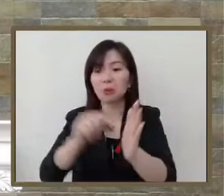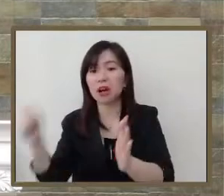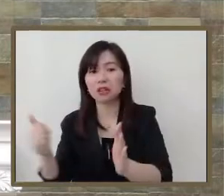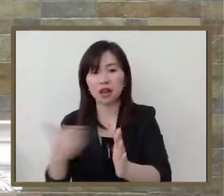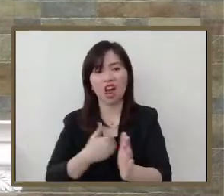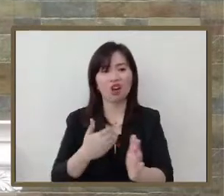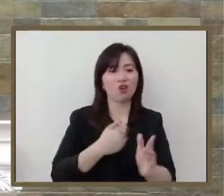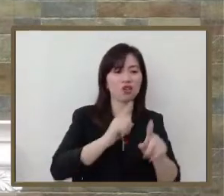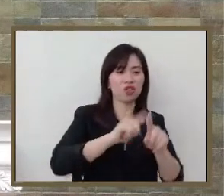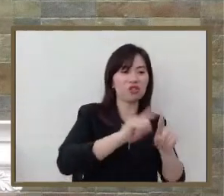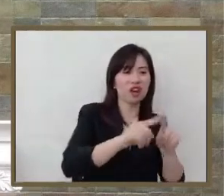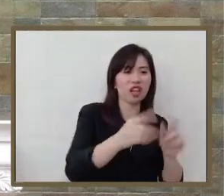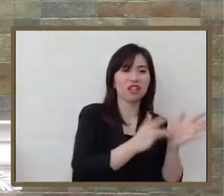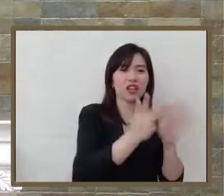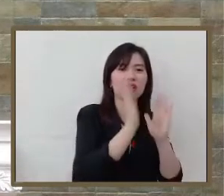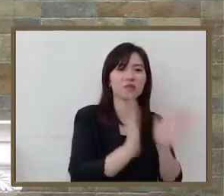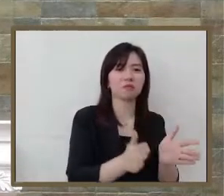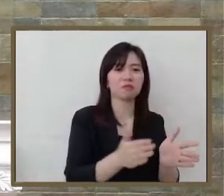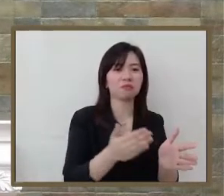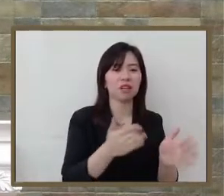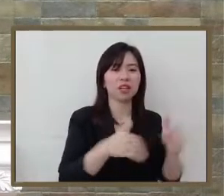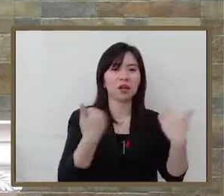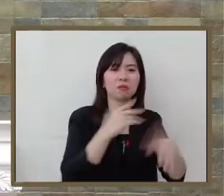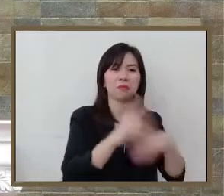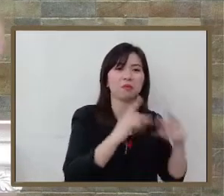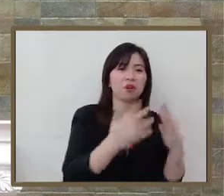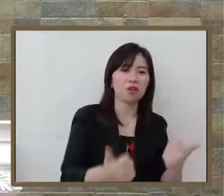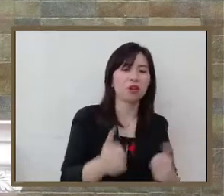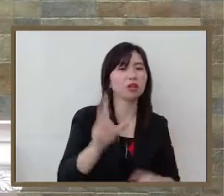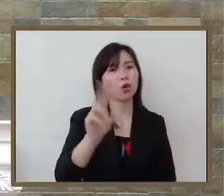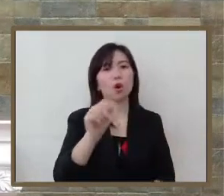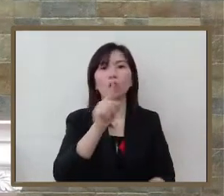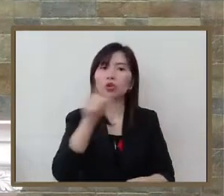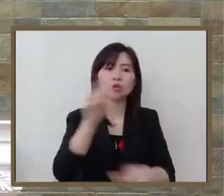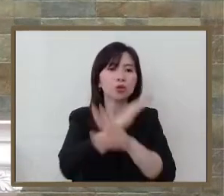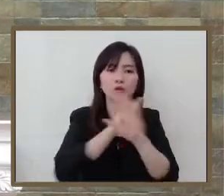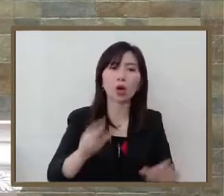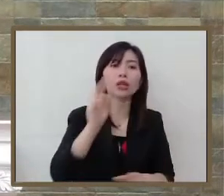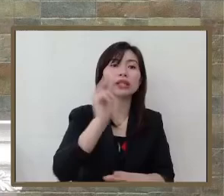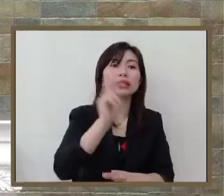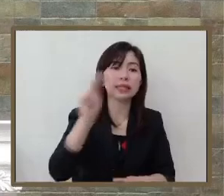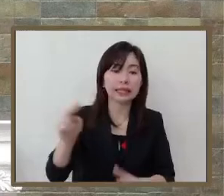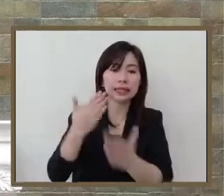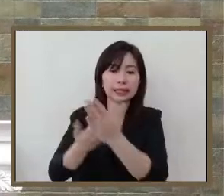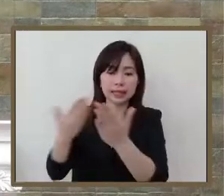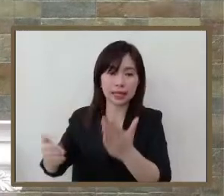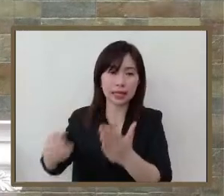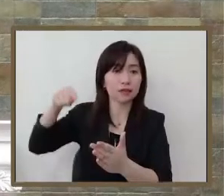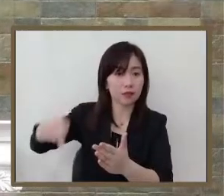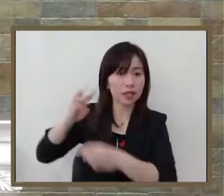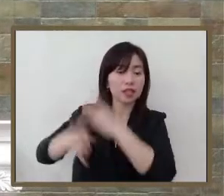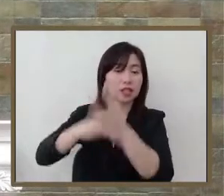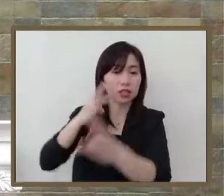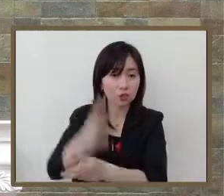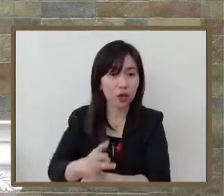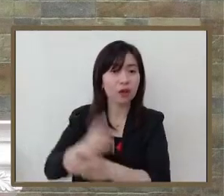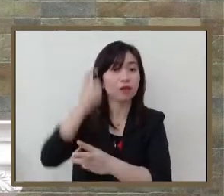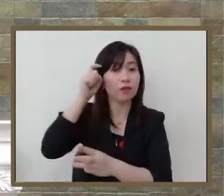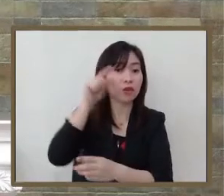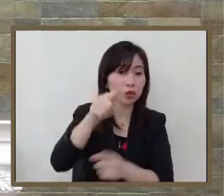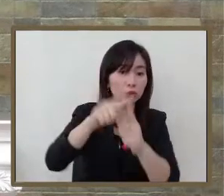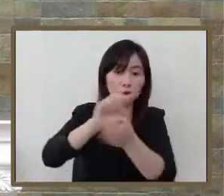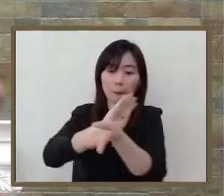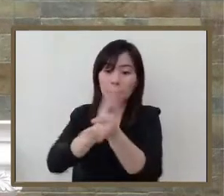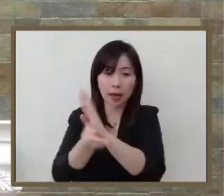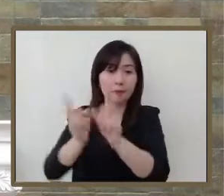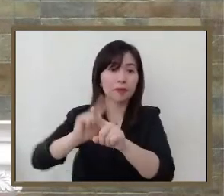ng mundo na ito para masabing iba ka sa kanila. Kung gusto mong maiba sa kanila, kuhanin mo ang